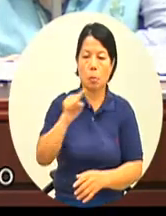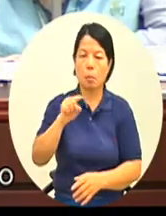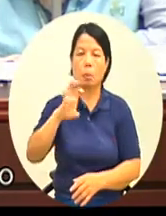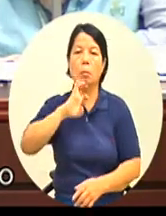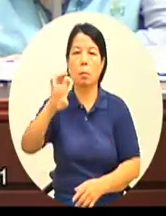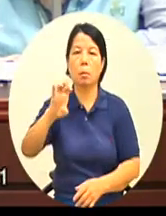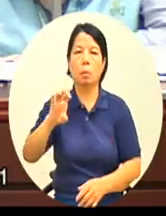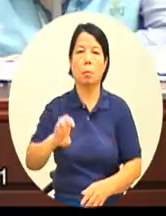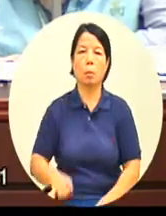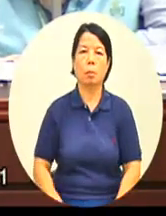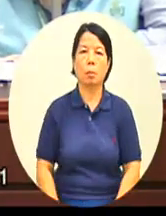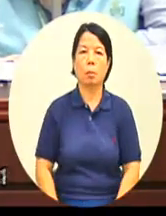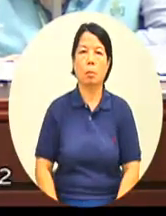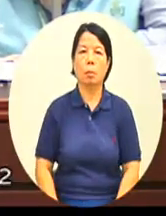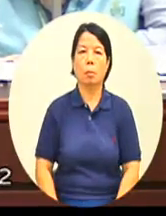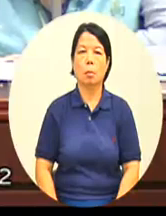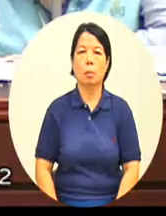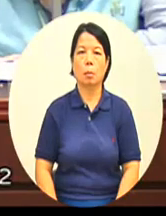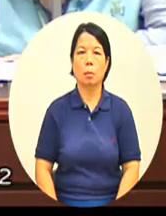的，